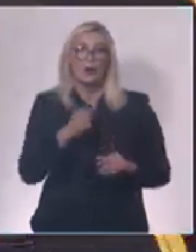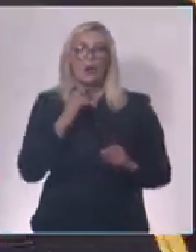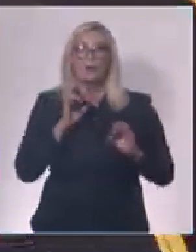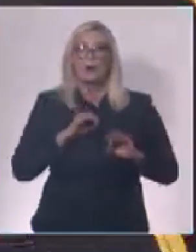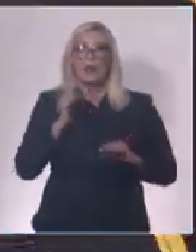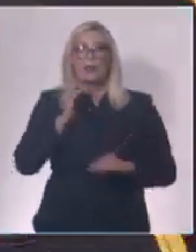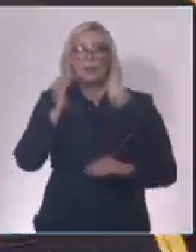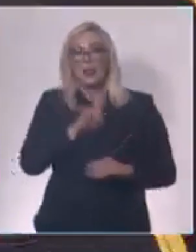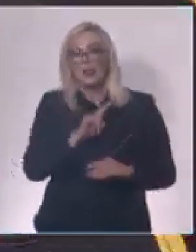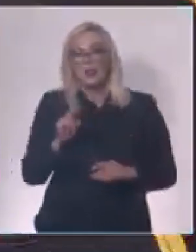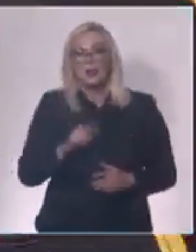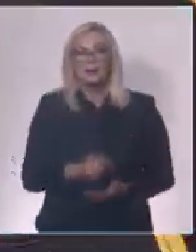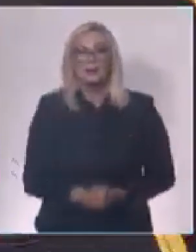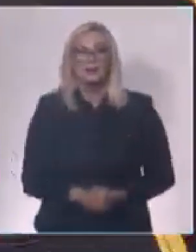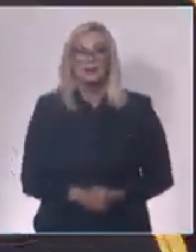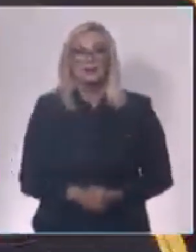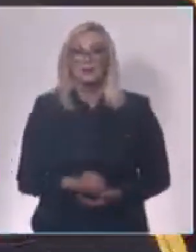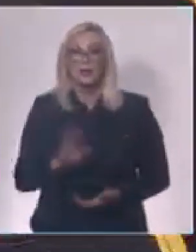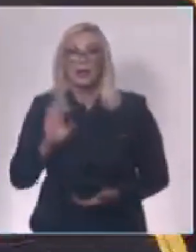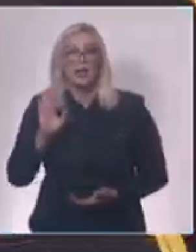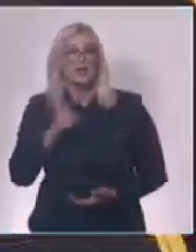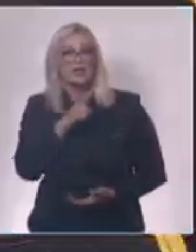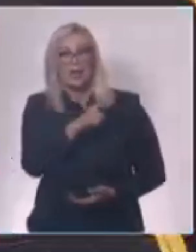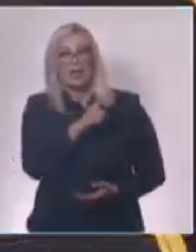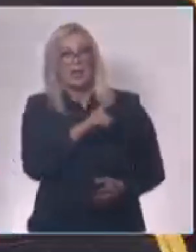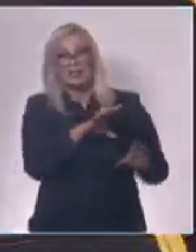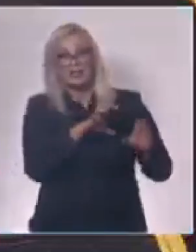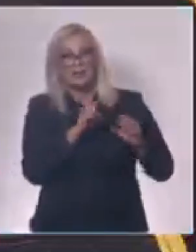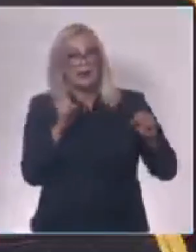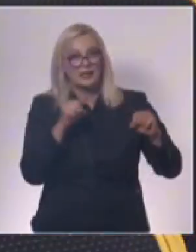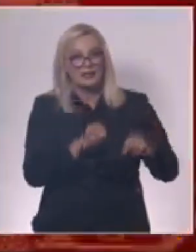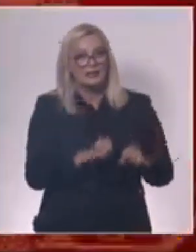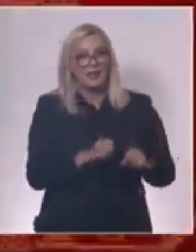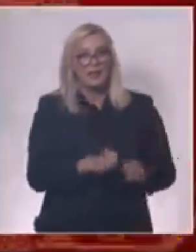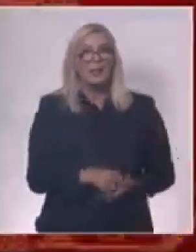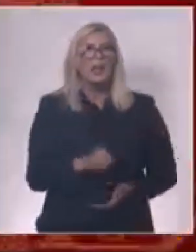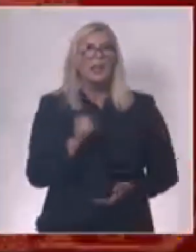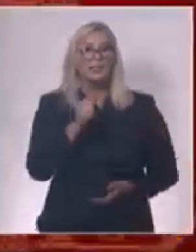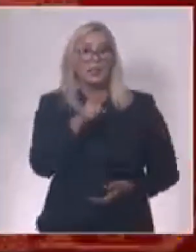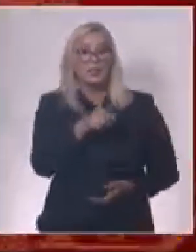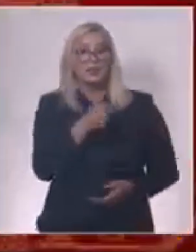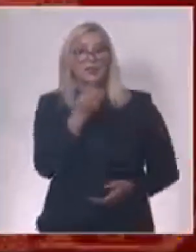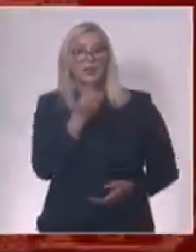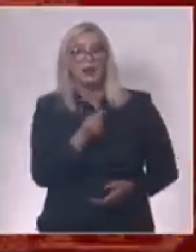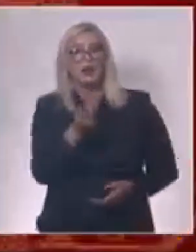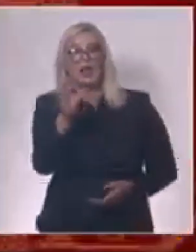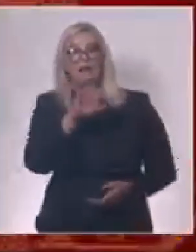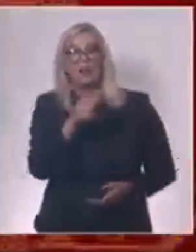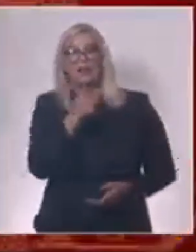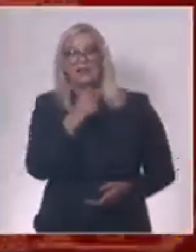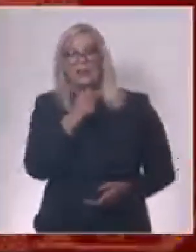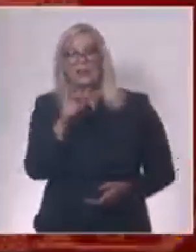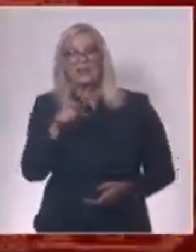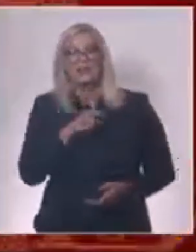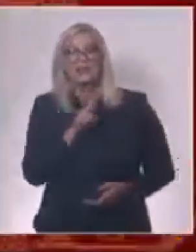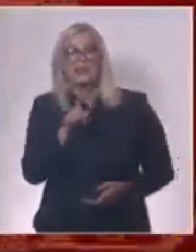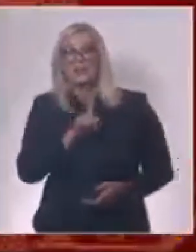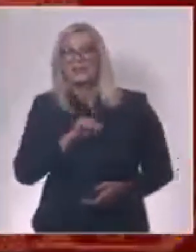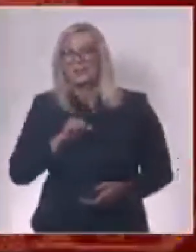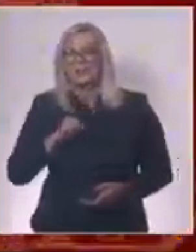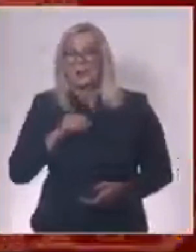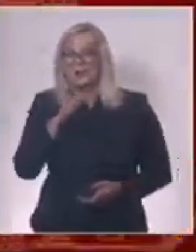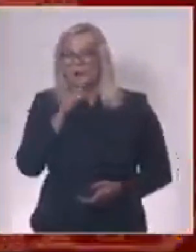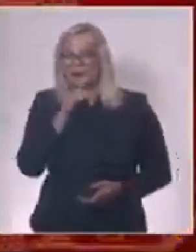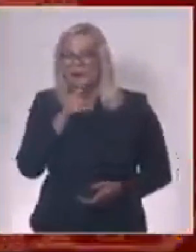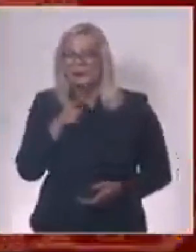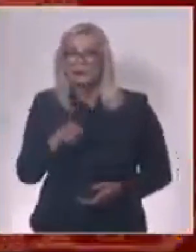дали нидовте на разбирање од нивна страна? Апсолутно да, нормално, тоа се пари на европските даночни обврзници, не се само пари на македонските даночни обврзници.